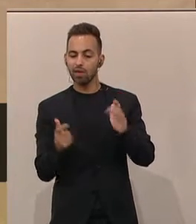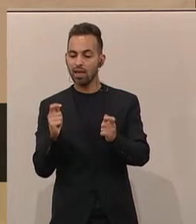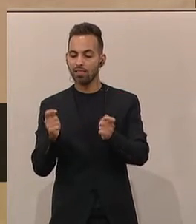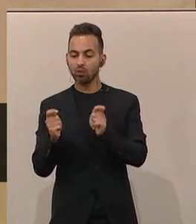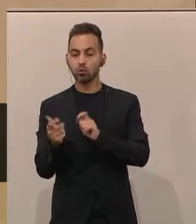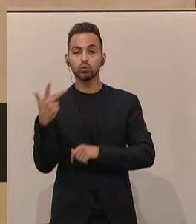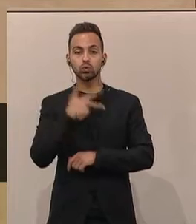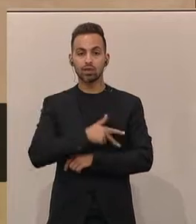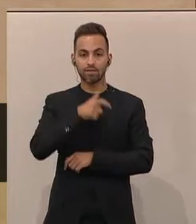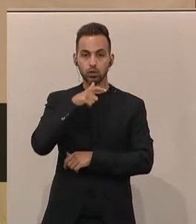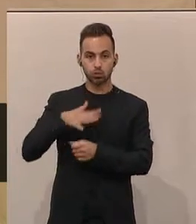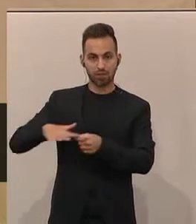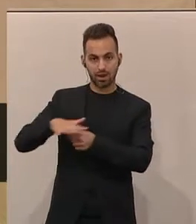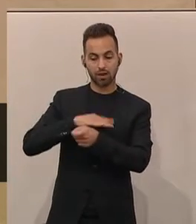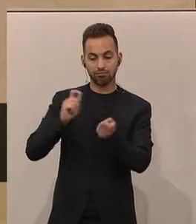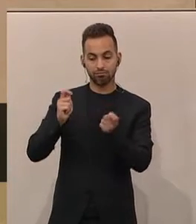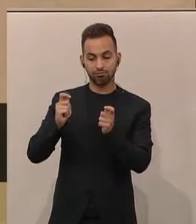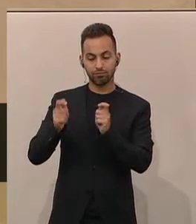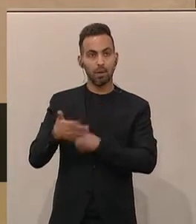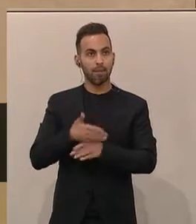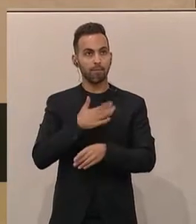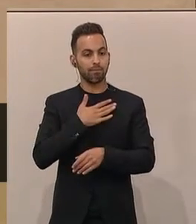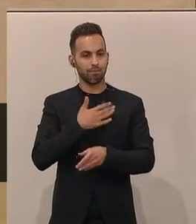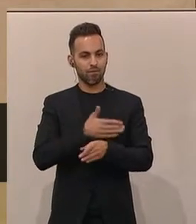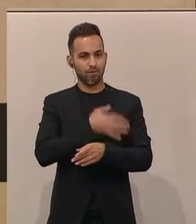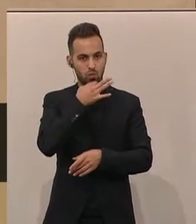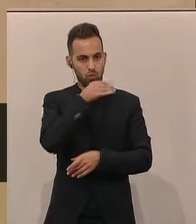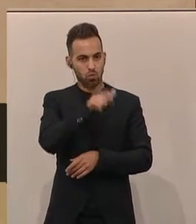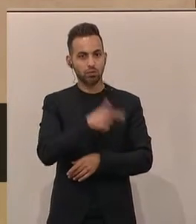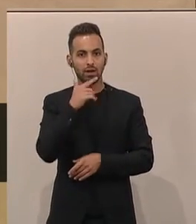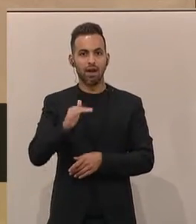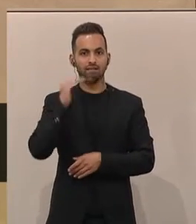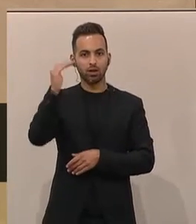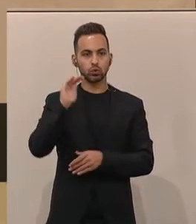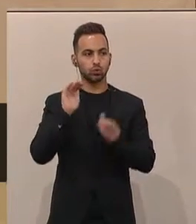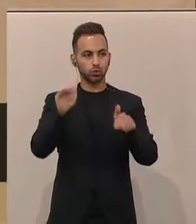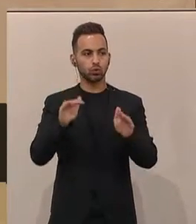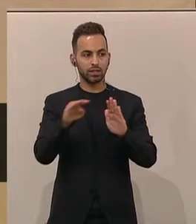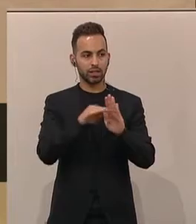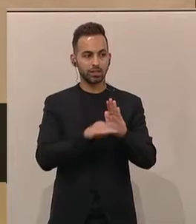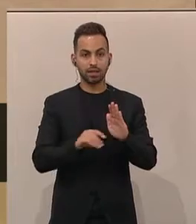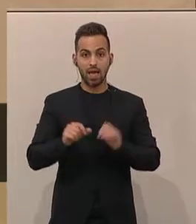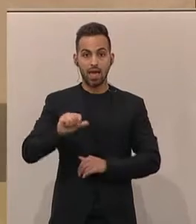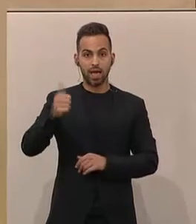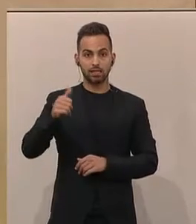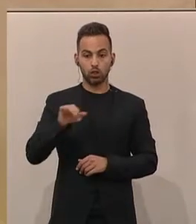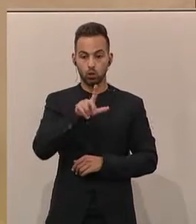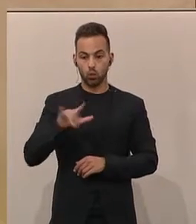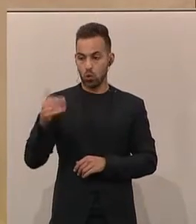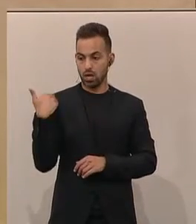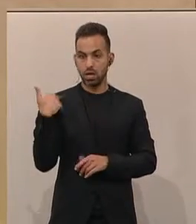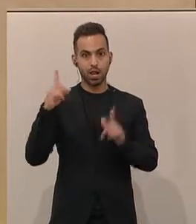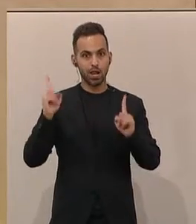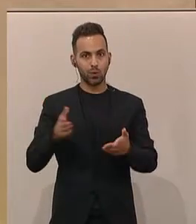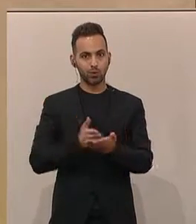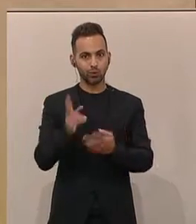Sozialversicherungsbereich vornehmen. Wie schon meine Vorrednerin richtig gesagt hat, das Erwachsenenschutzgesetz ist ja jetzt mit 1. Juli in Kraft getreten.